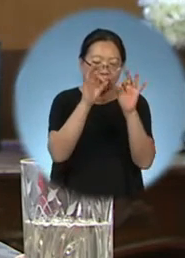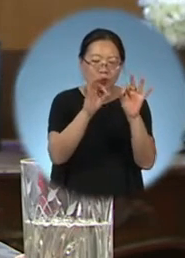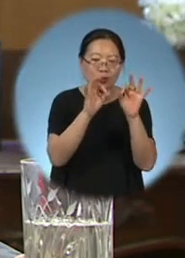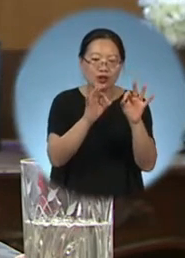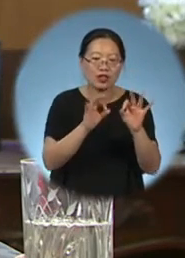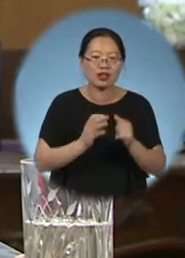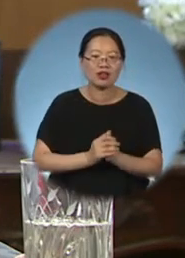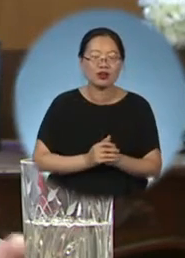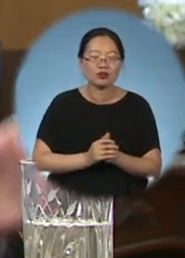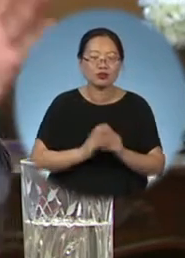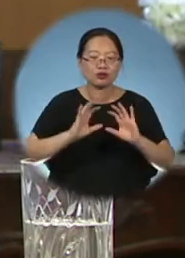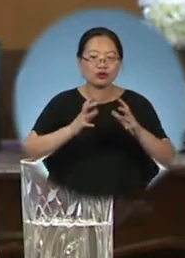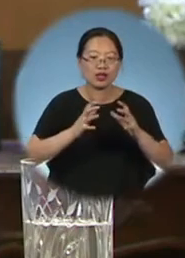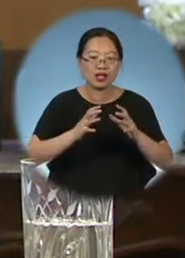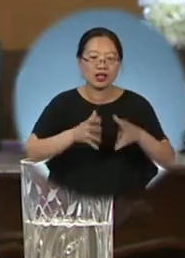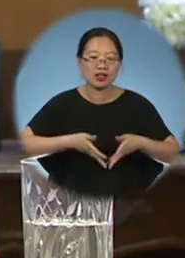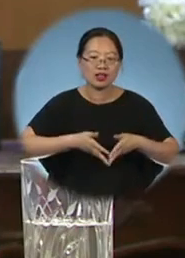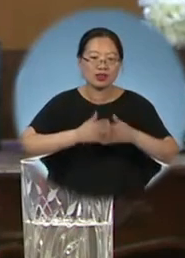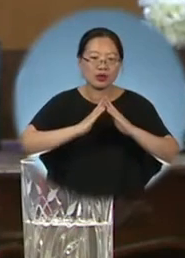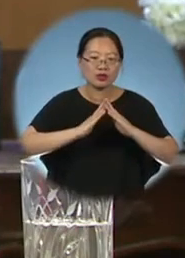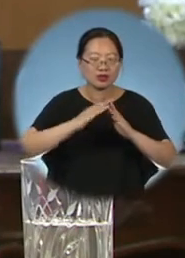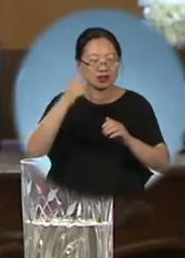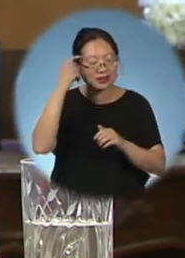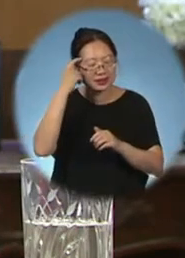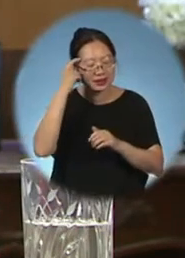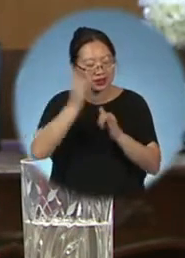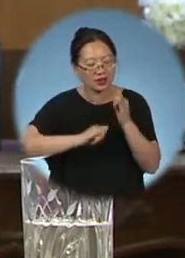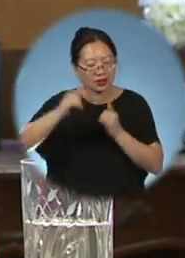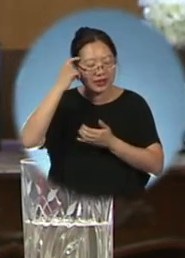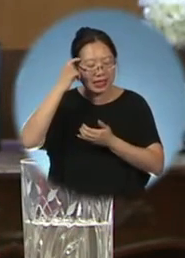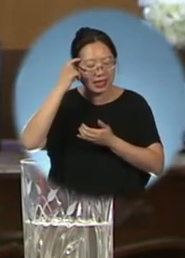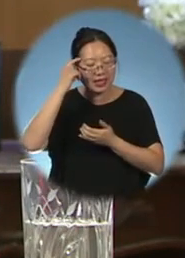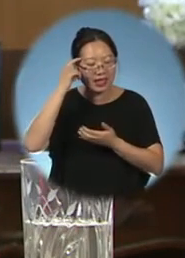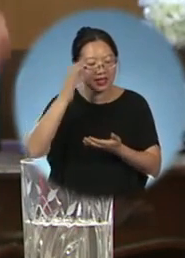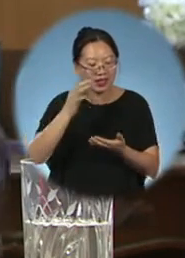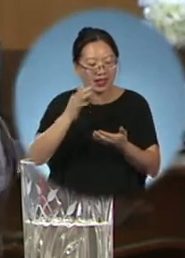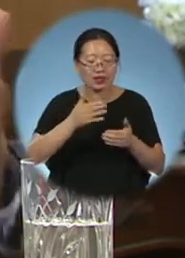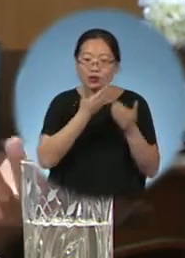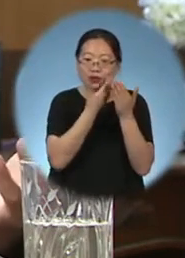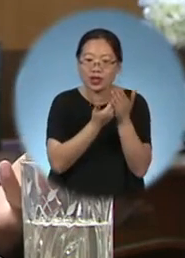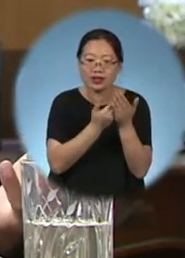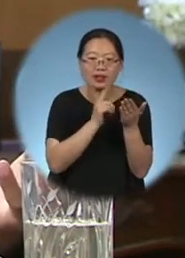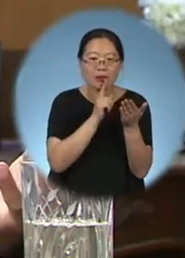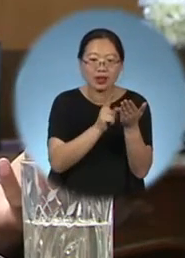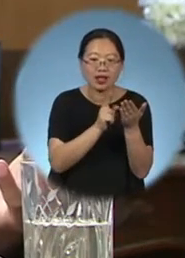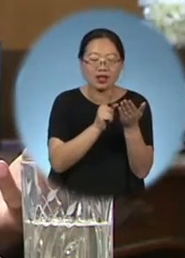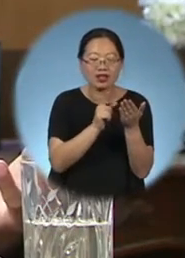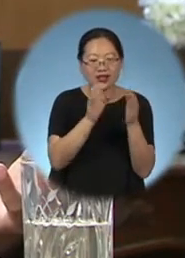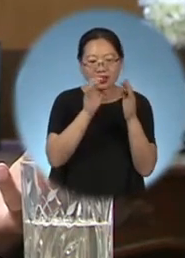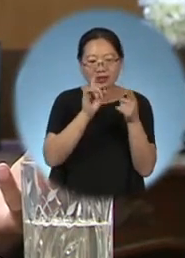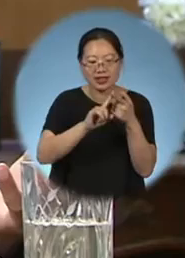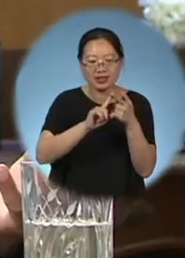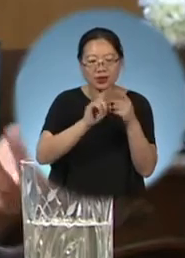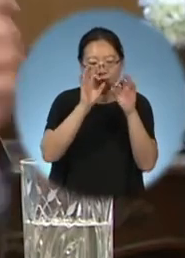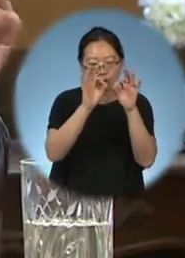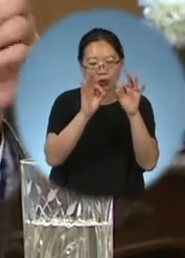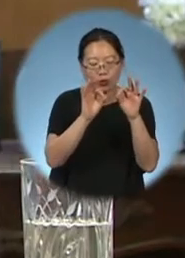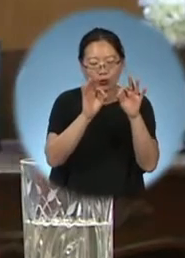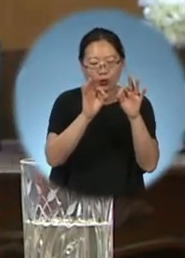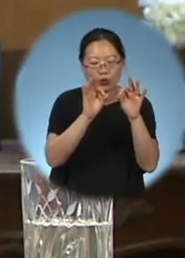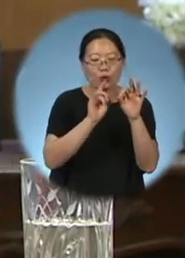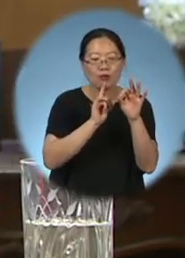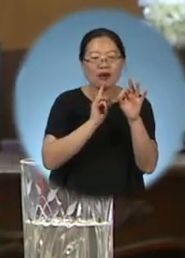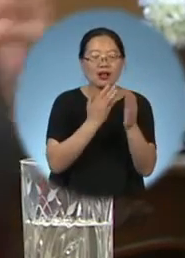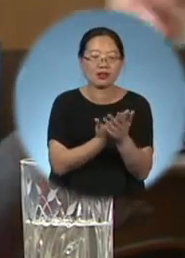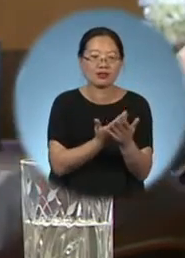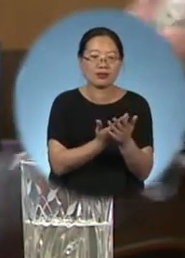건설 사관이라고 하는 사관이 중요하다 이런 말씀을 많이 하셨어요. 그럼 뭐 그 얘기 좀 마저 들었으면 좋겠는데요. 국가